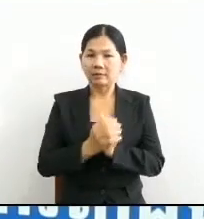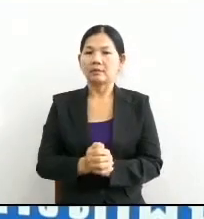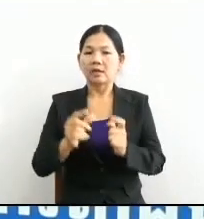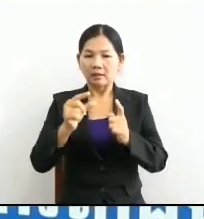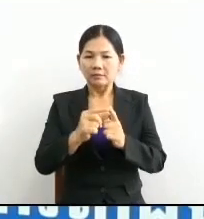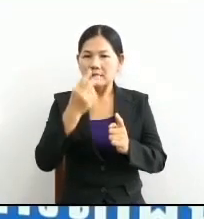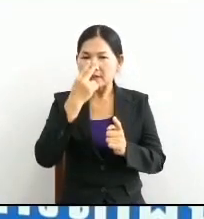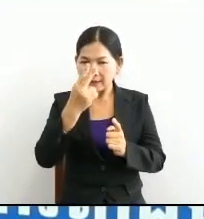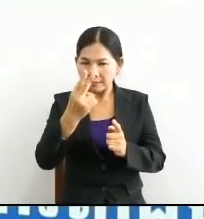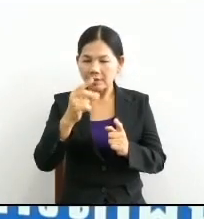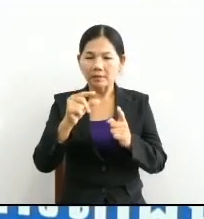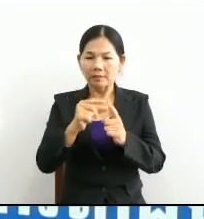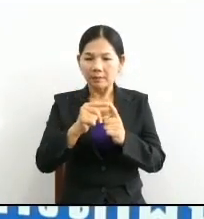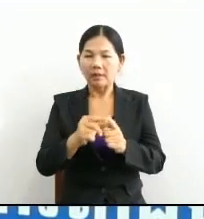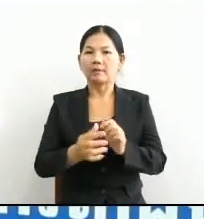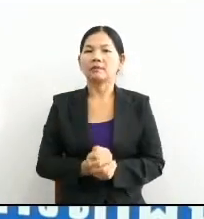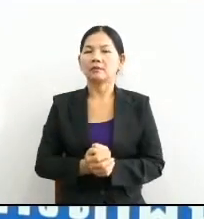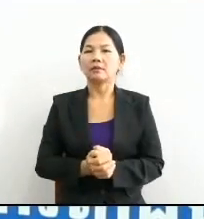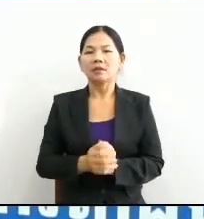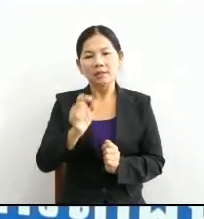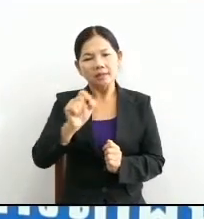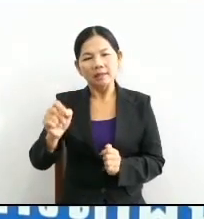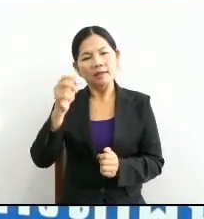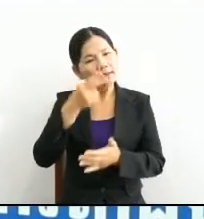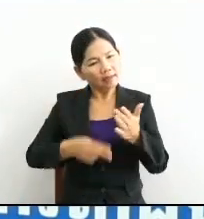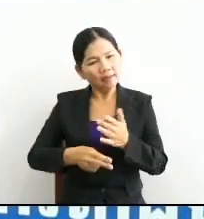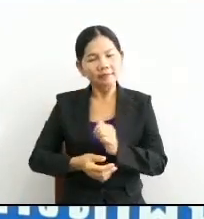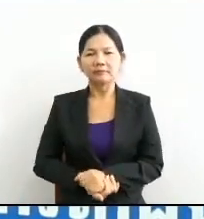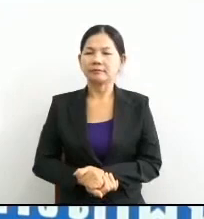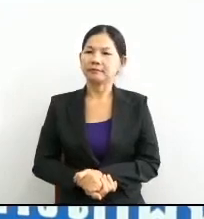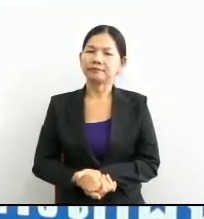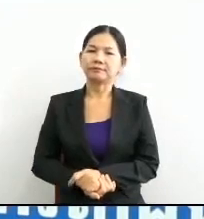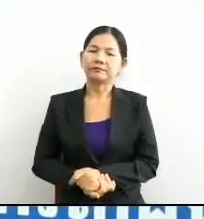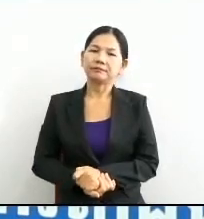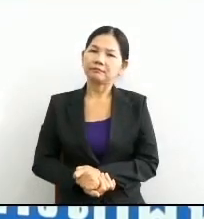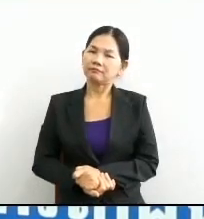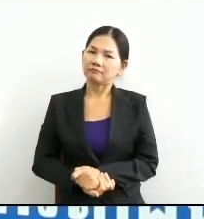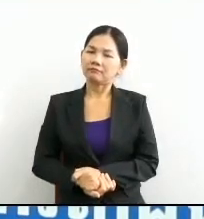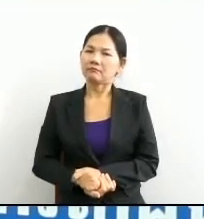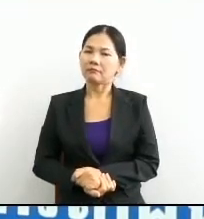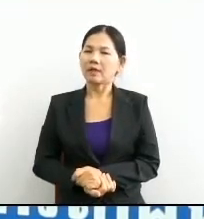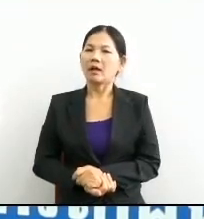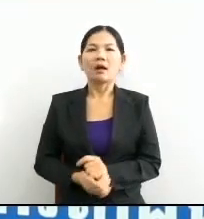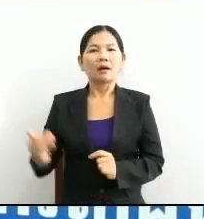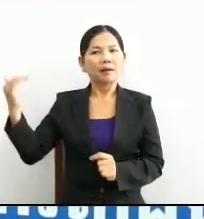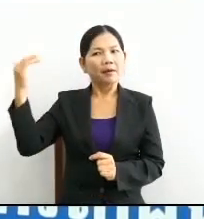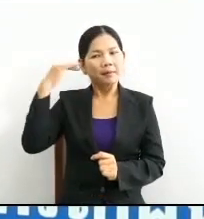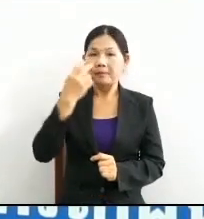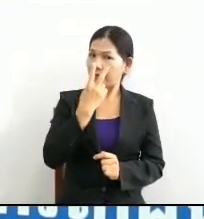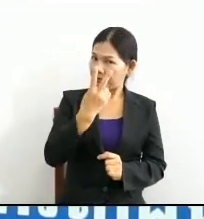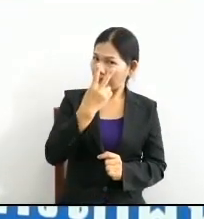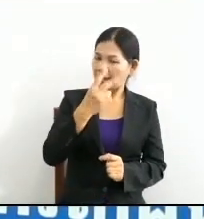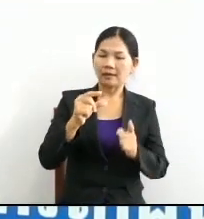ấy. Bạn bị thả ruột nâng mạch đá ruột sẽ xây bẹp mắt ạ. Thầm đá ta kìa ơn dương rộp xoay tí xa xa. Bà có chỉ bị nó miên pi lang tờ